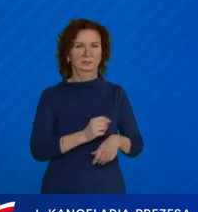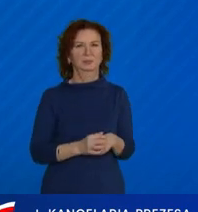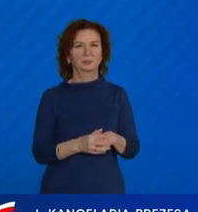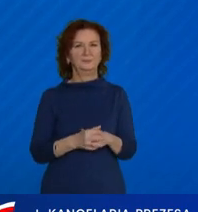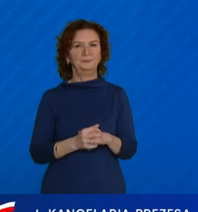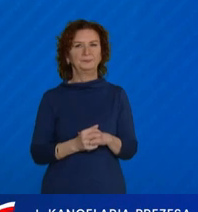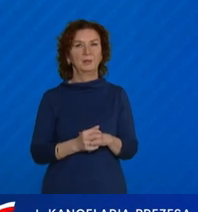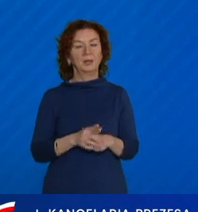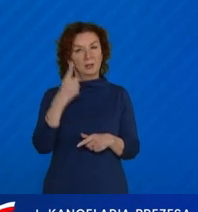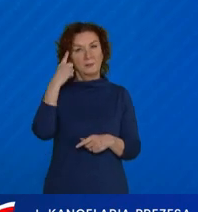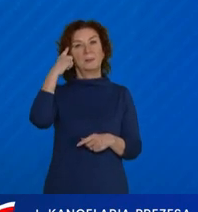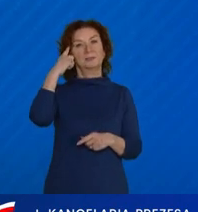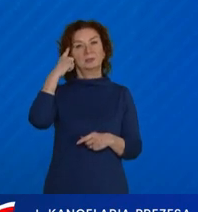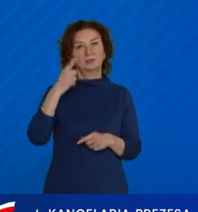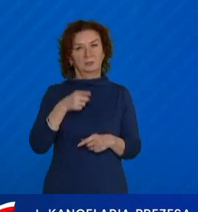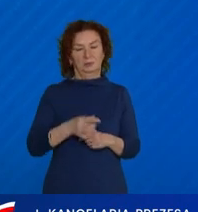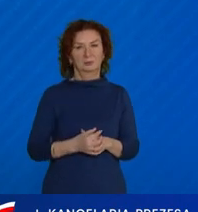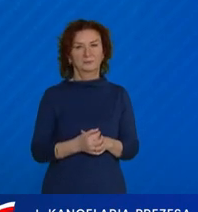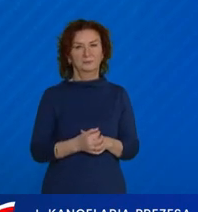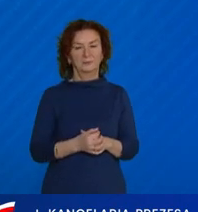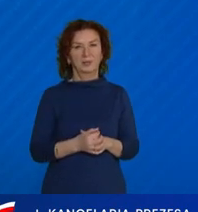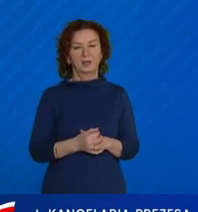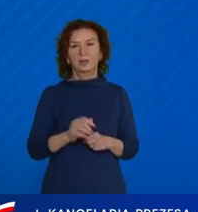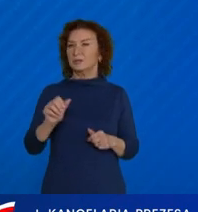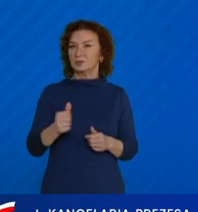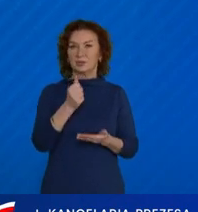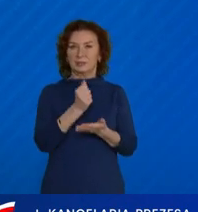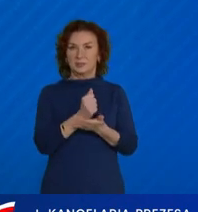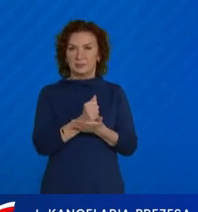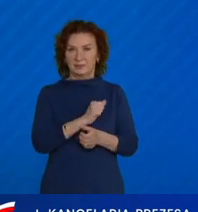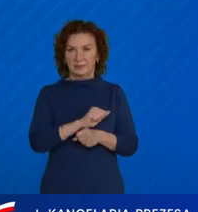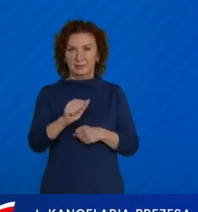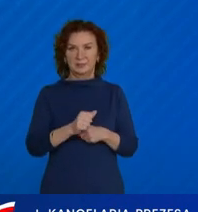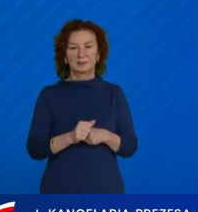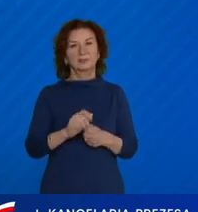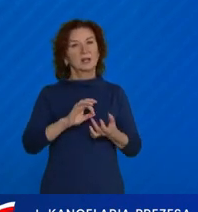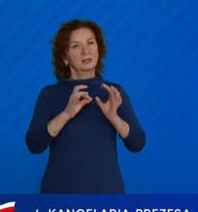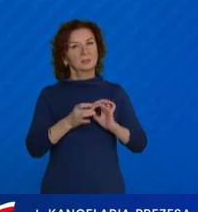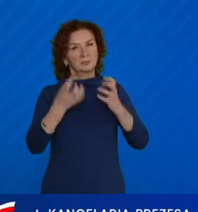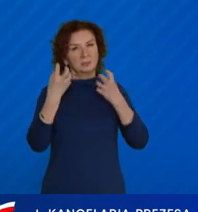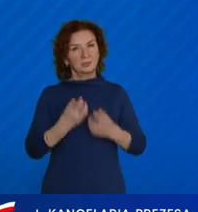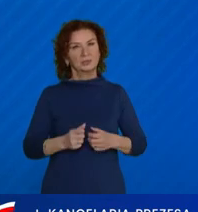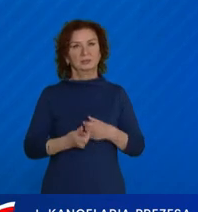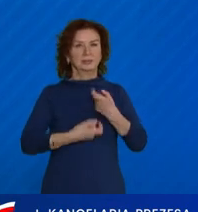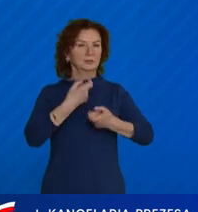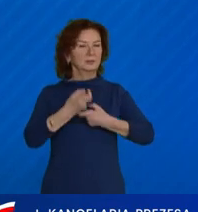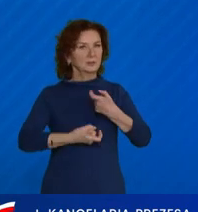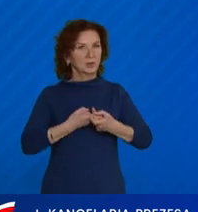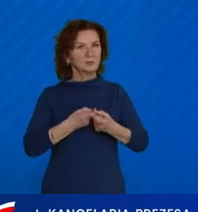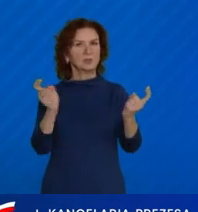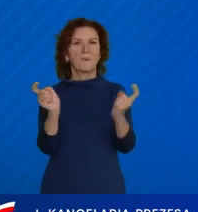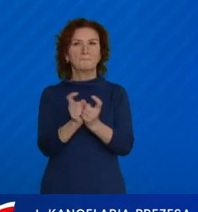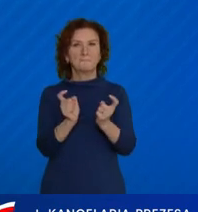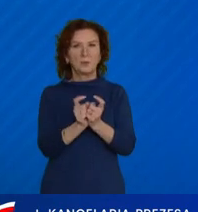tym pamiętajmy. Zresztą też jeszcze jedna jest kwestia, no gdybyśmy chcieli robić takie